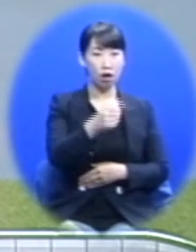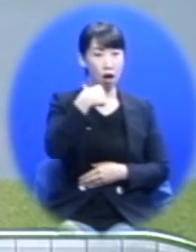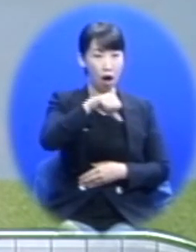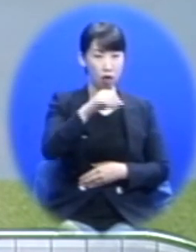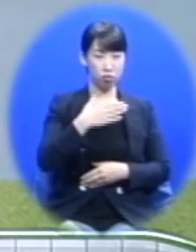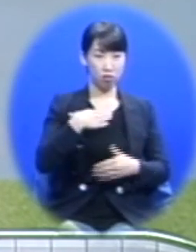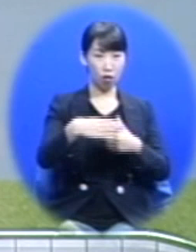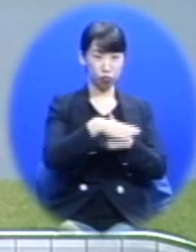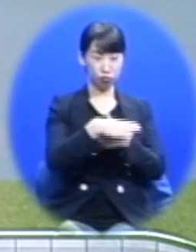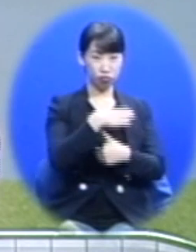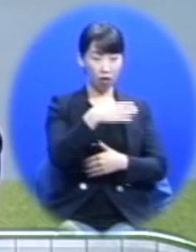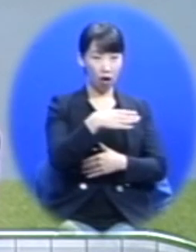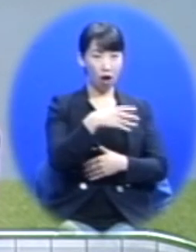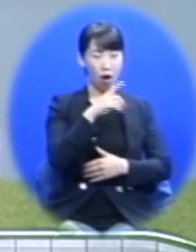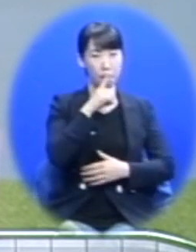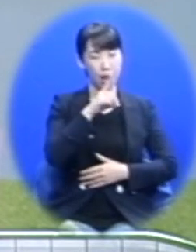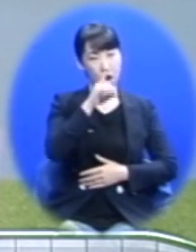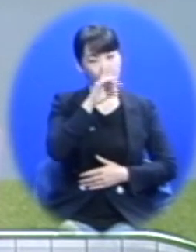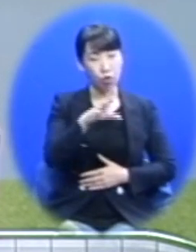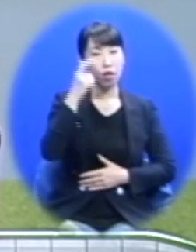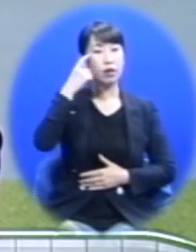있겠냐 그렇게 생각했어요.